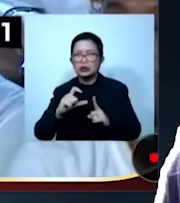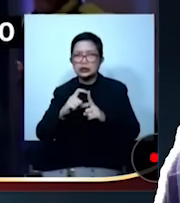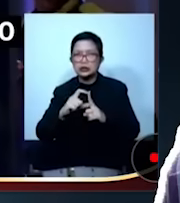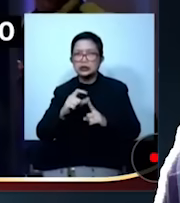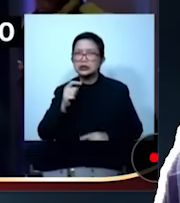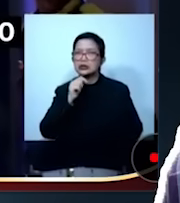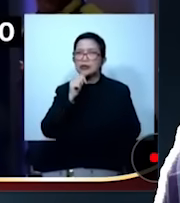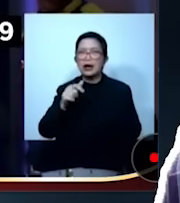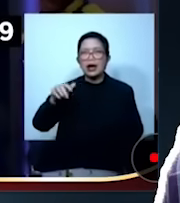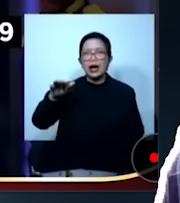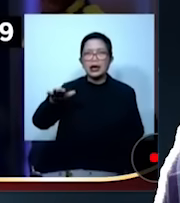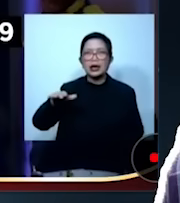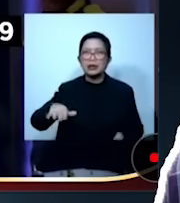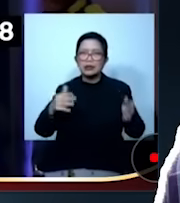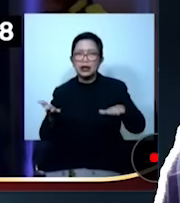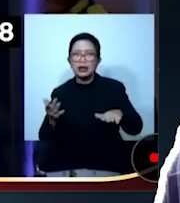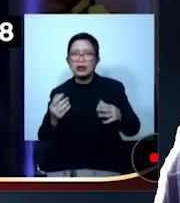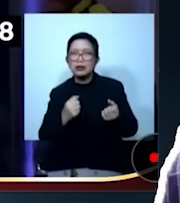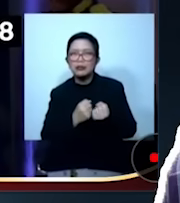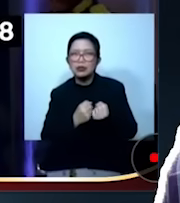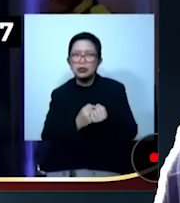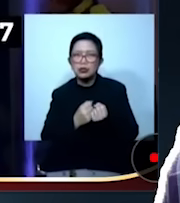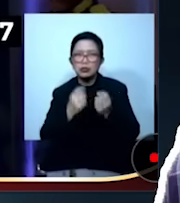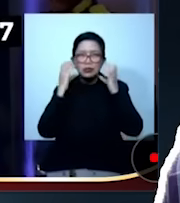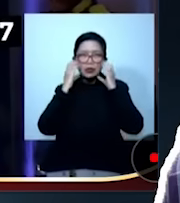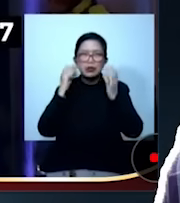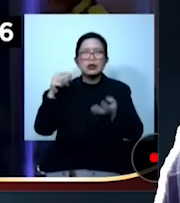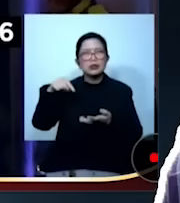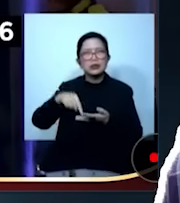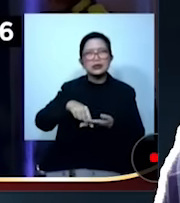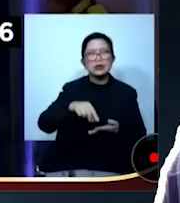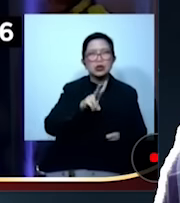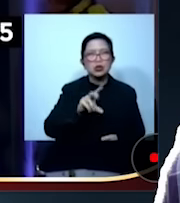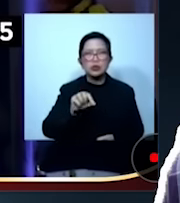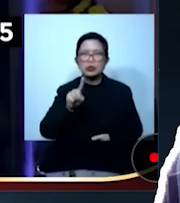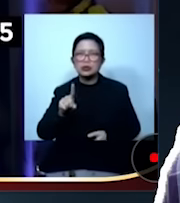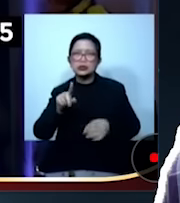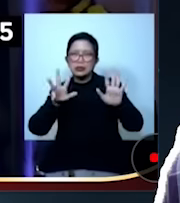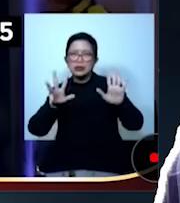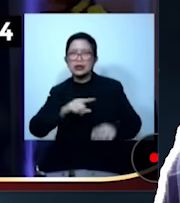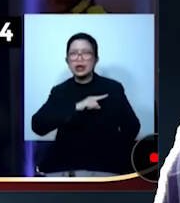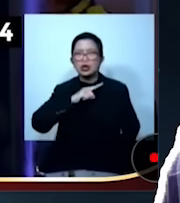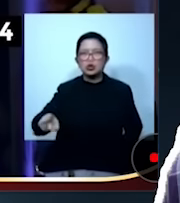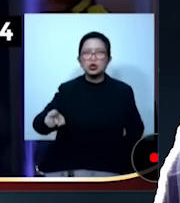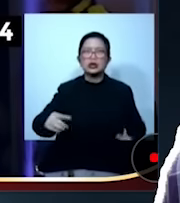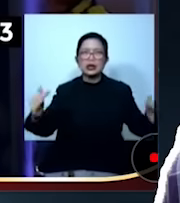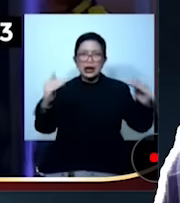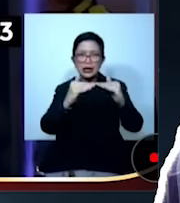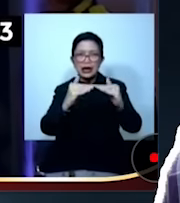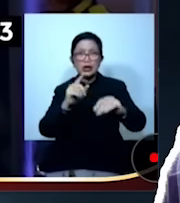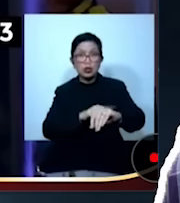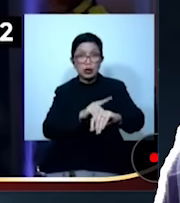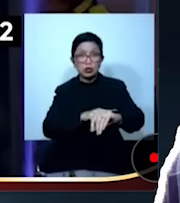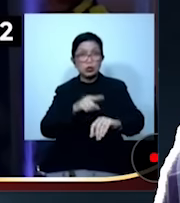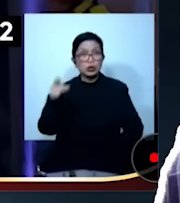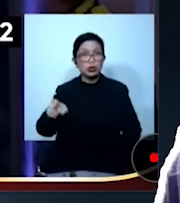cerita-cerita tentang ya Ee seperti Serigala berbuluh domba ya ya kalau umpan